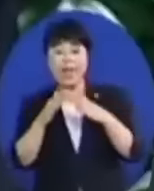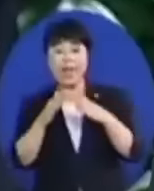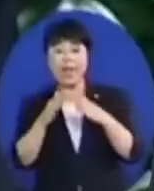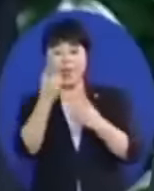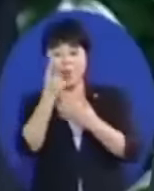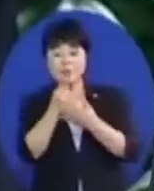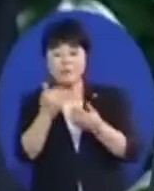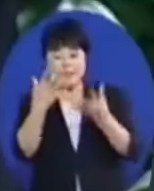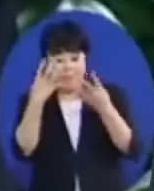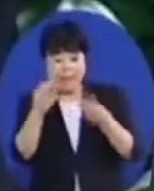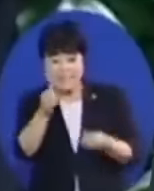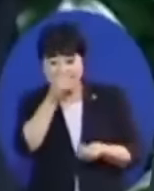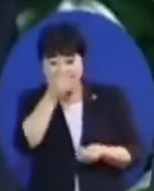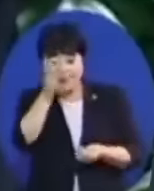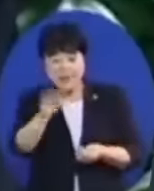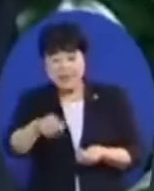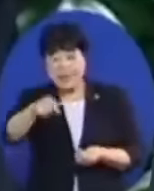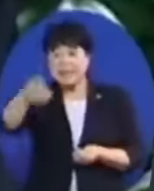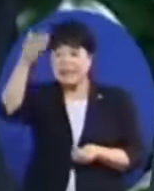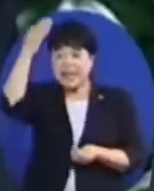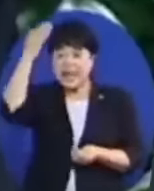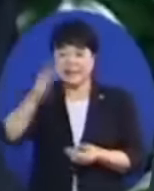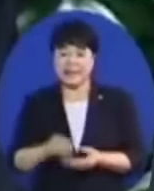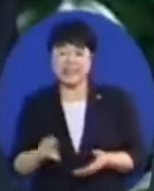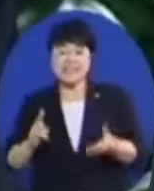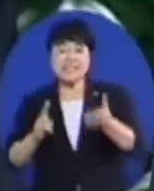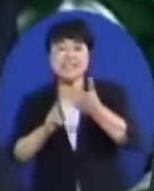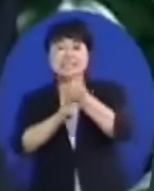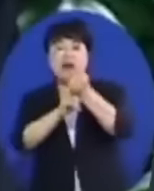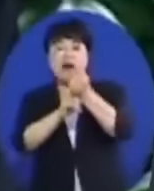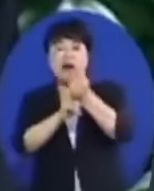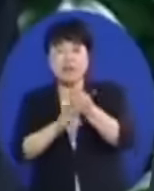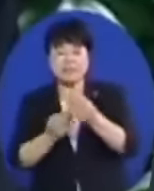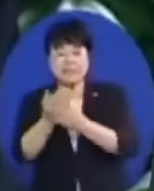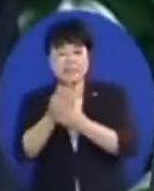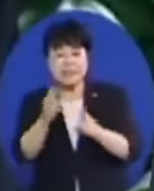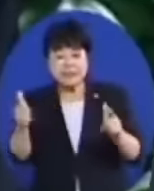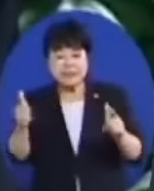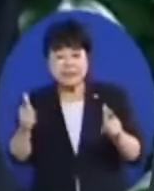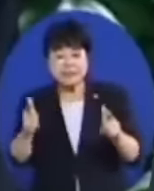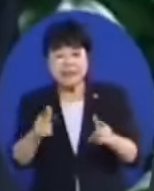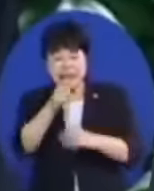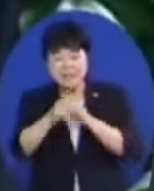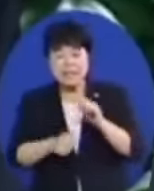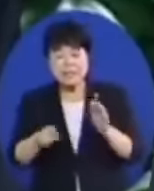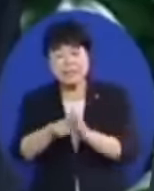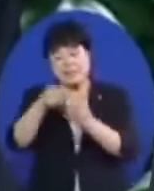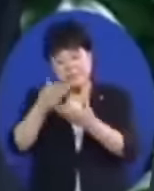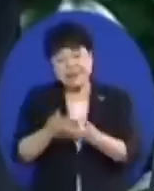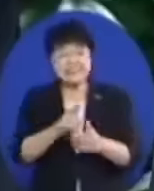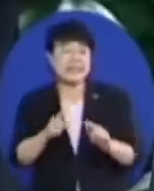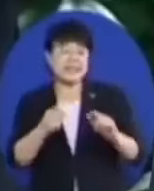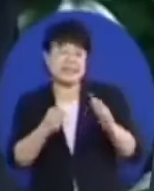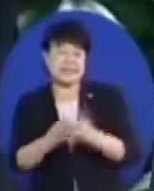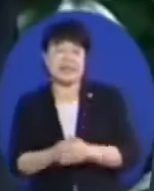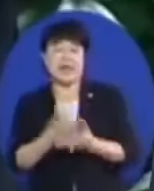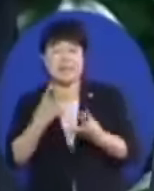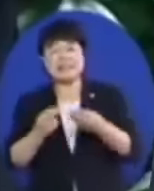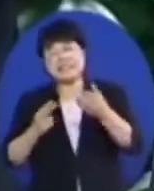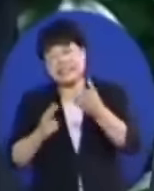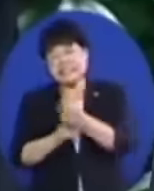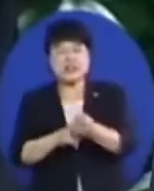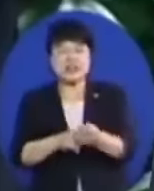교회에 오는 사람이 많지만은 옛날과 같은 많은 기적이 일어나지 않은 것은 하나님의 믿음을 받아들이지 않기 때문에 많은 기적이